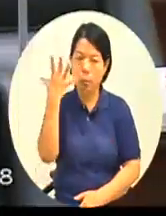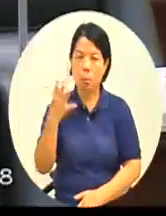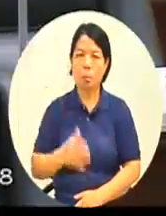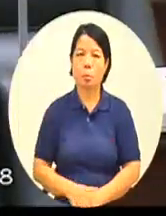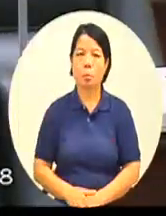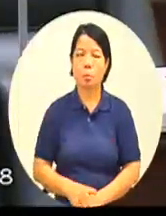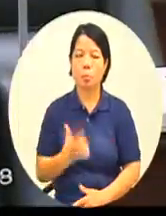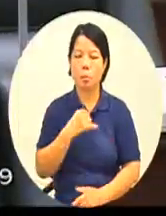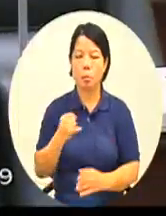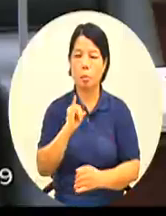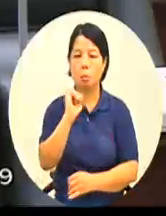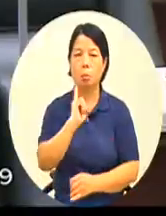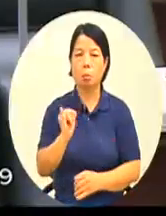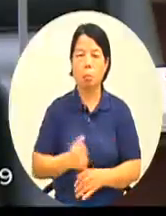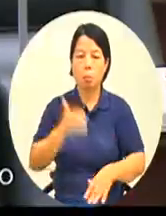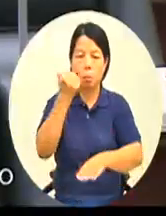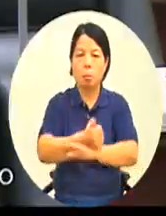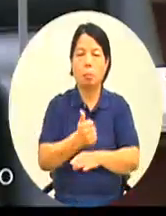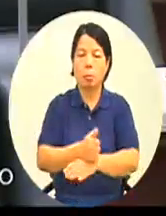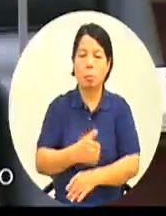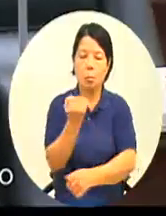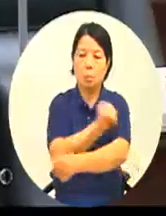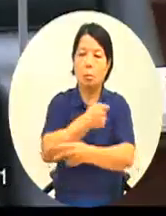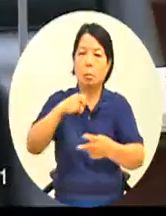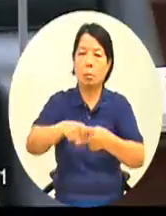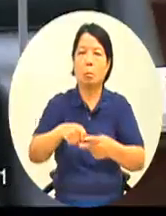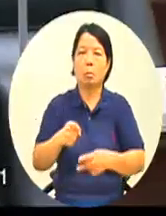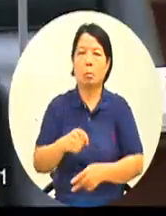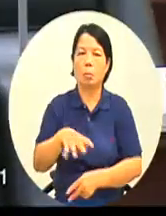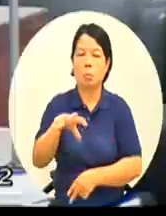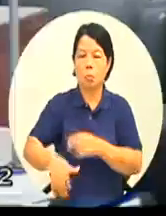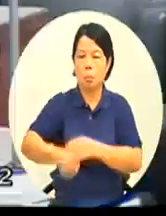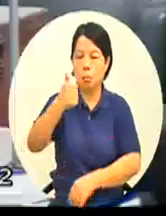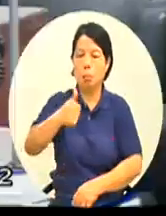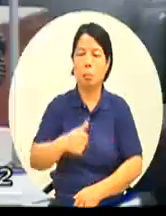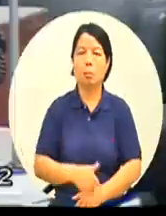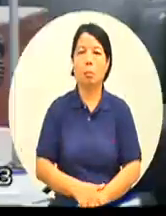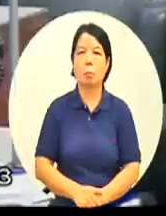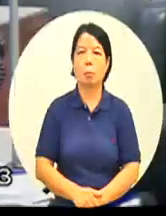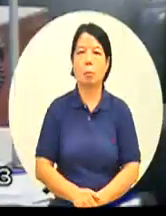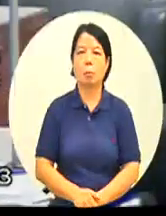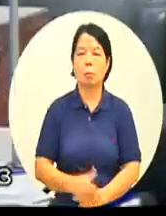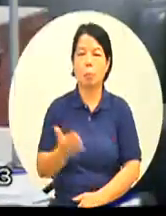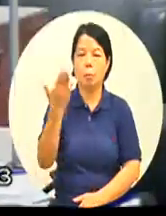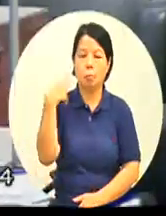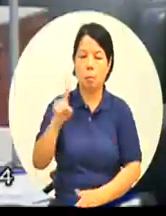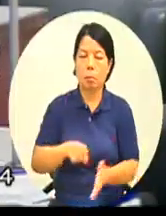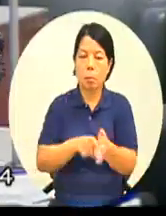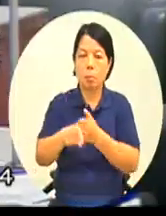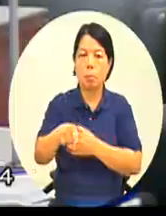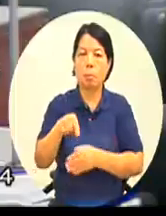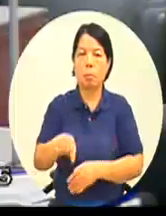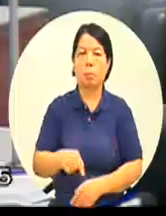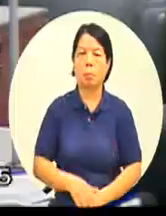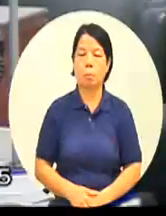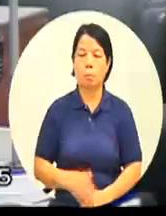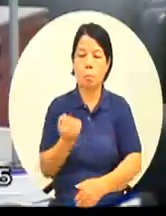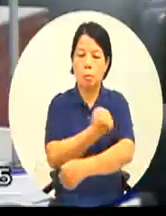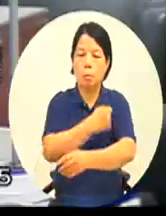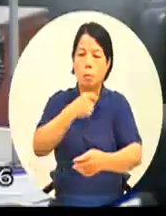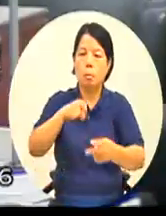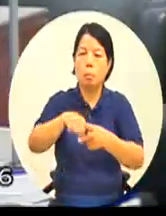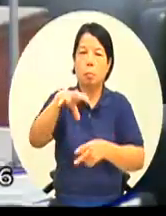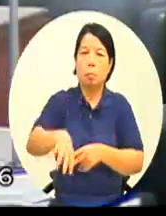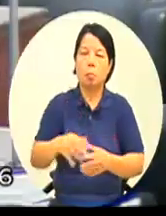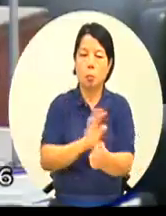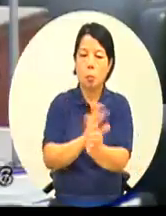又是以女性的身份来担任这个劳工的劳工局长的角色。那过去您也一直都在我们劳工局里面也服